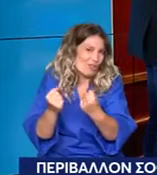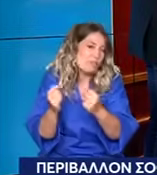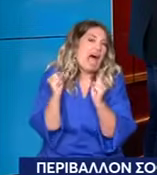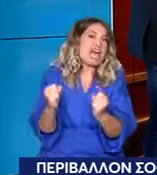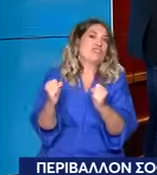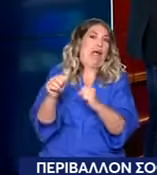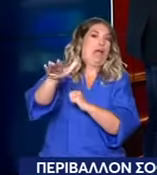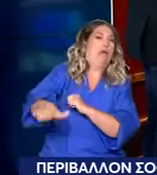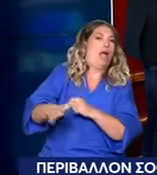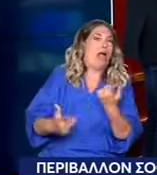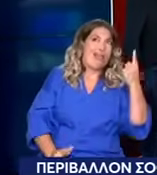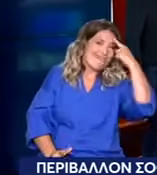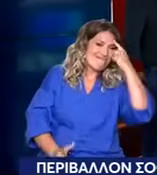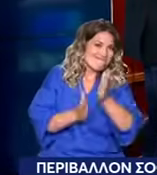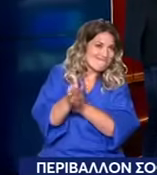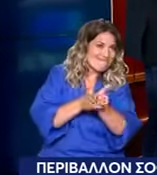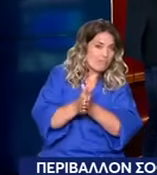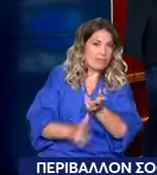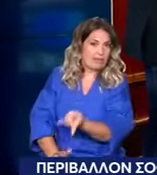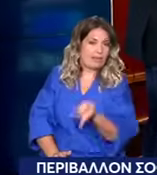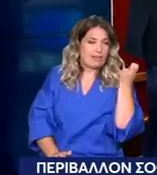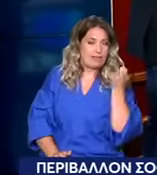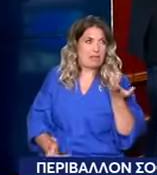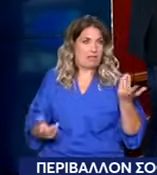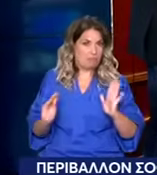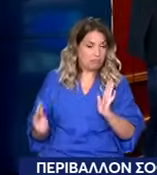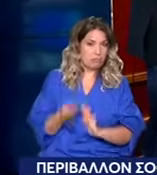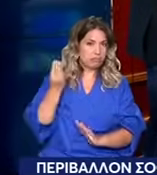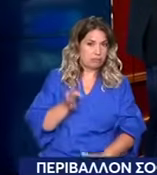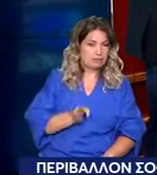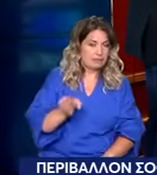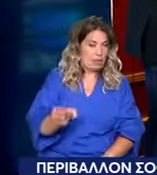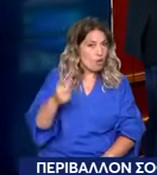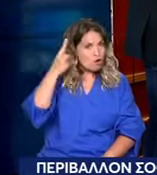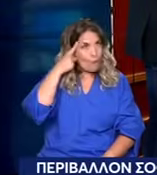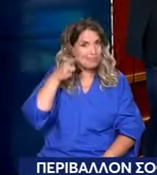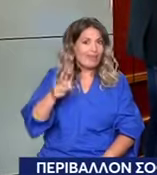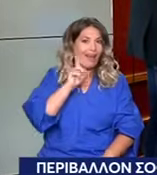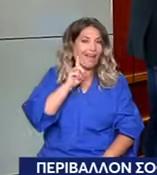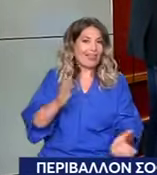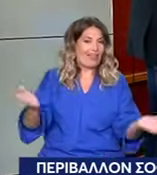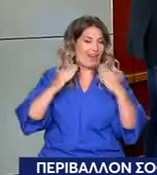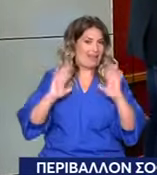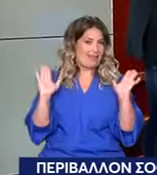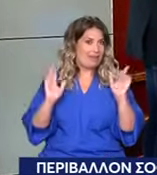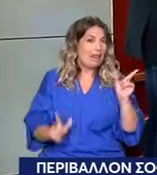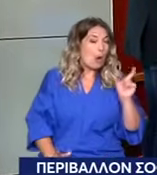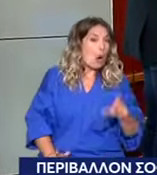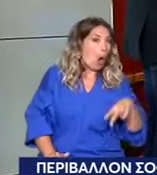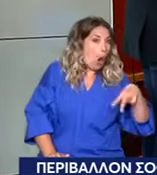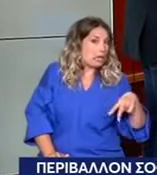ξέρω με το κλίμα των ημερών εκείνων πόσο εύκολο θα ήταν στον Απόστολο Λύτρα να μπει σε μια Φεράρι και να αρχίσει να την οδηγεί και δεν το ξέρω.